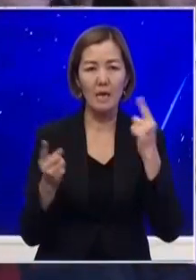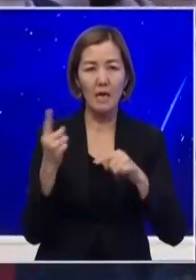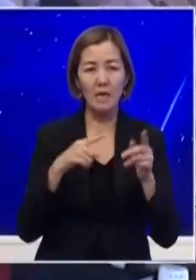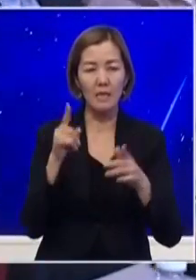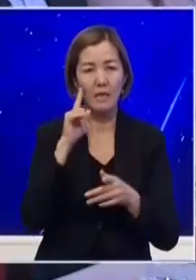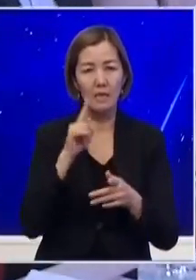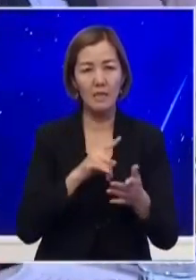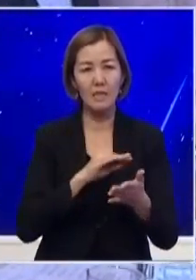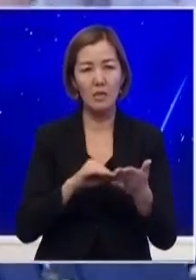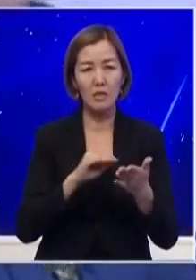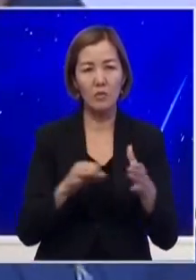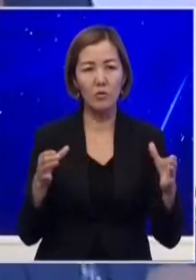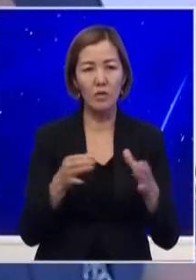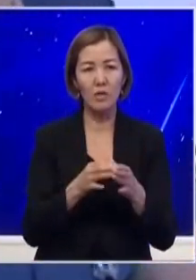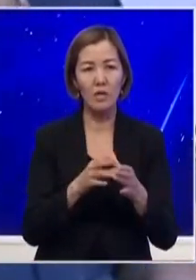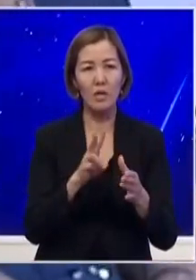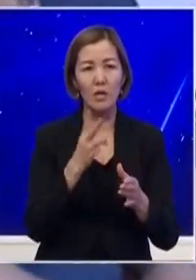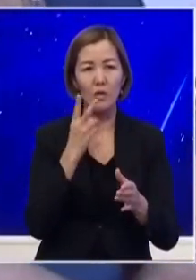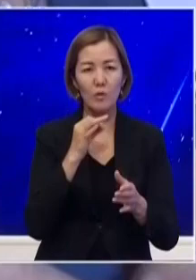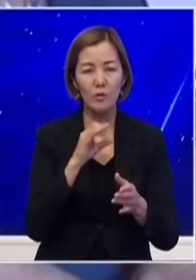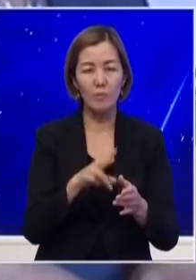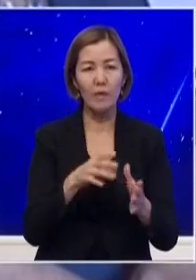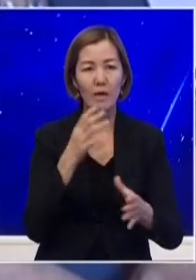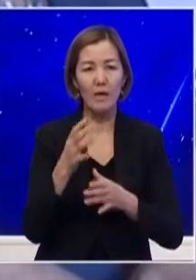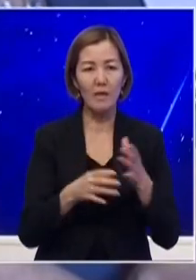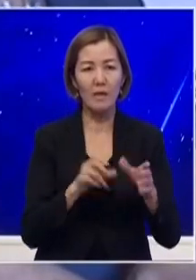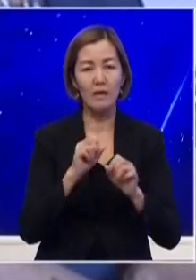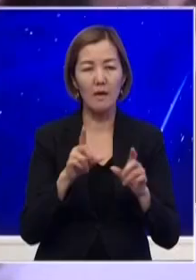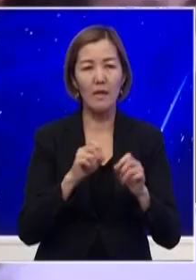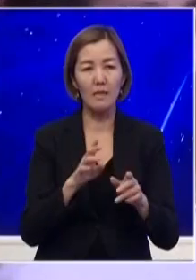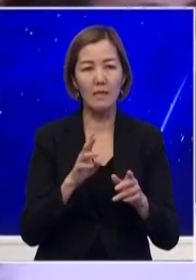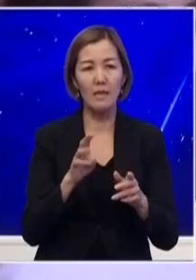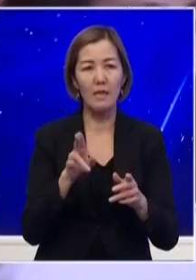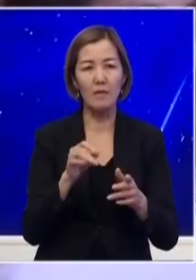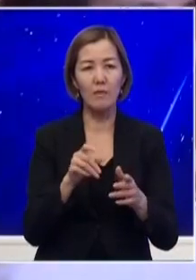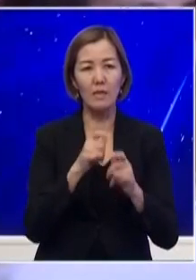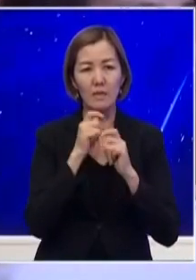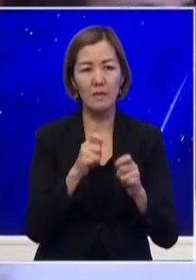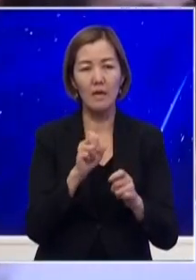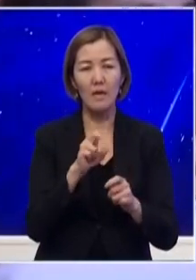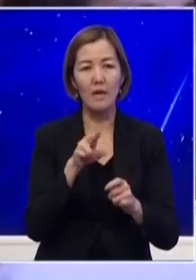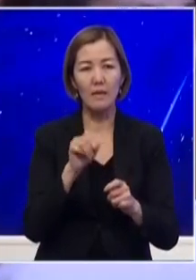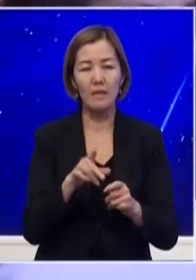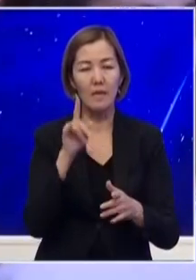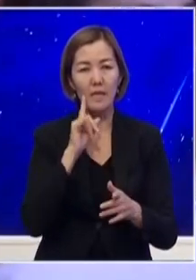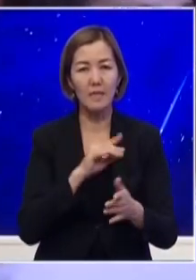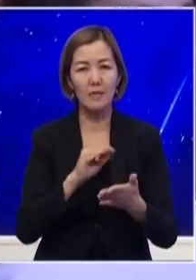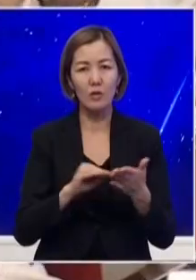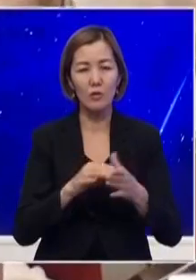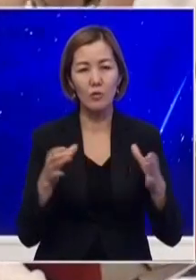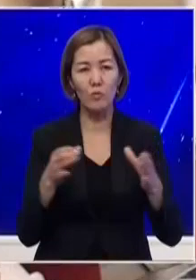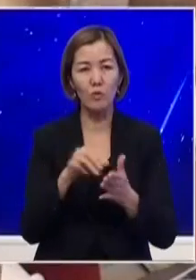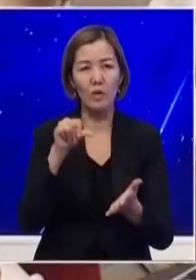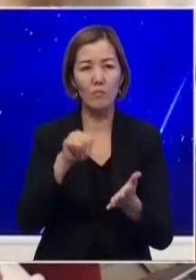Қазақстан жазушылар одағының мүшесі Нүсіпбай Абдрахым, халықаралық Алтын қалам әдеби сыйлығының иегері Айдын Кәлімхан және Қазақстан жазушылар